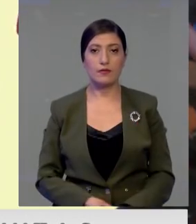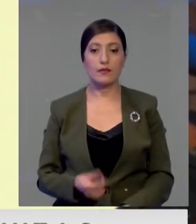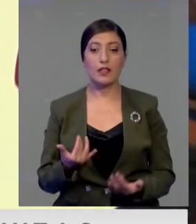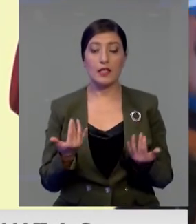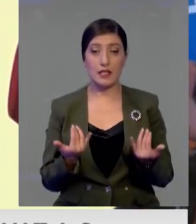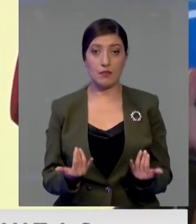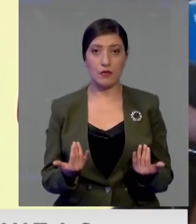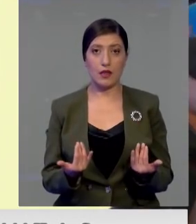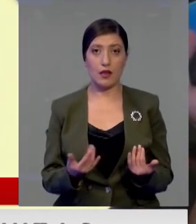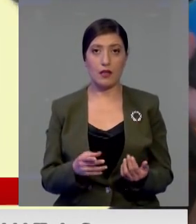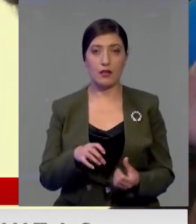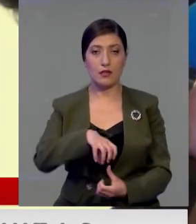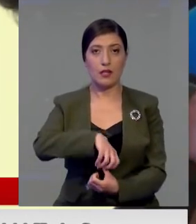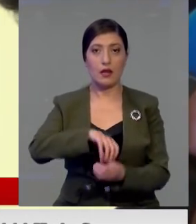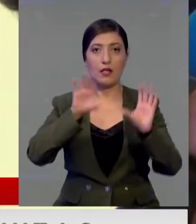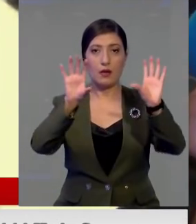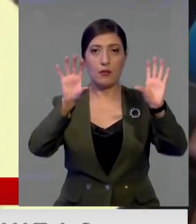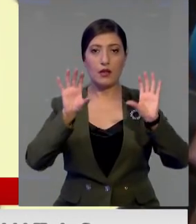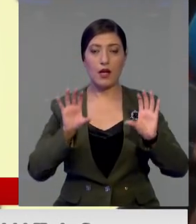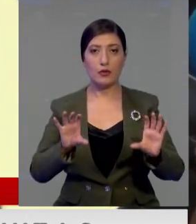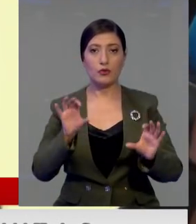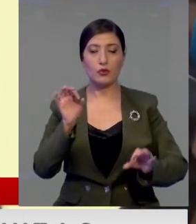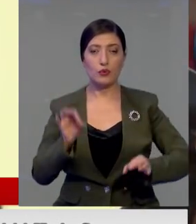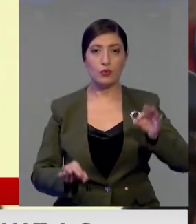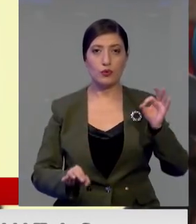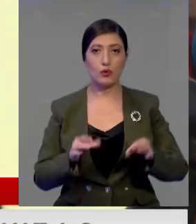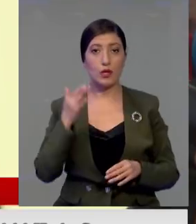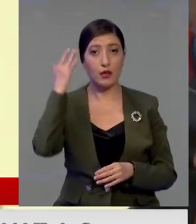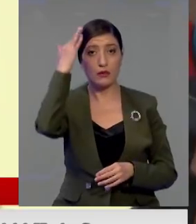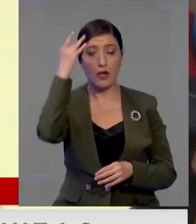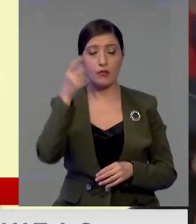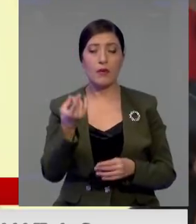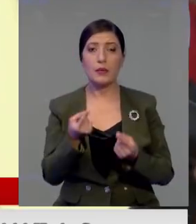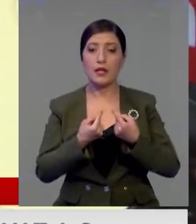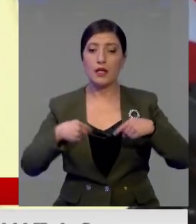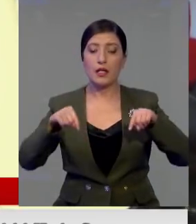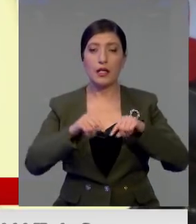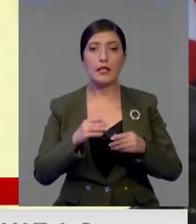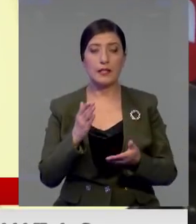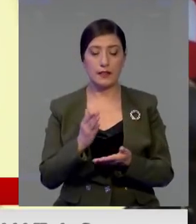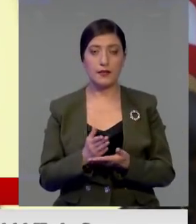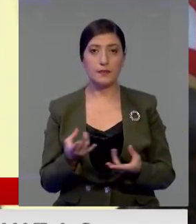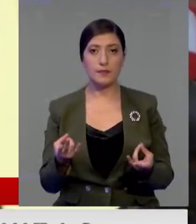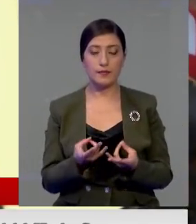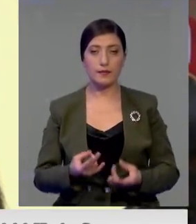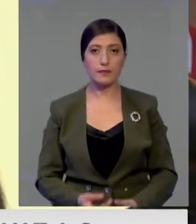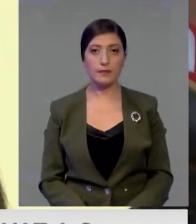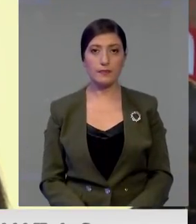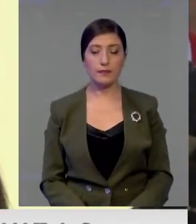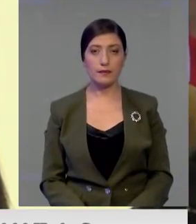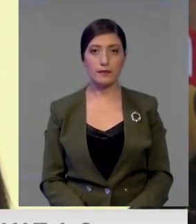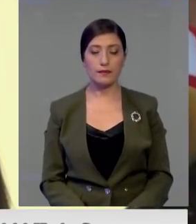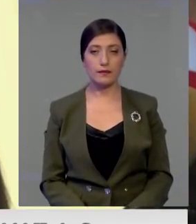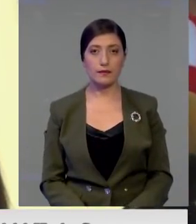պահին սահմանադրությունը ենթադրում է, որ այդ մարմինը պետք է լինի եւ քանի դեռ սահմանադրությունը ենթադրում է, մարմինը պետք է լինի եւ պետք է